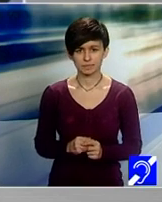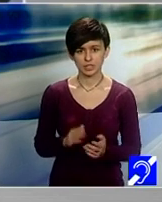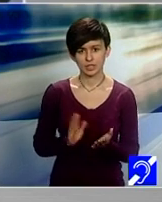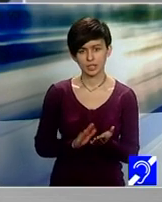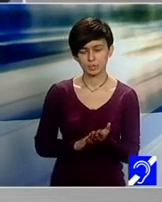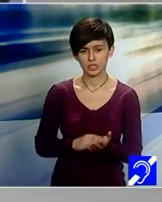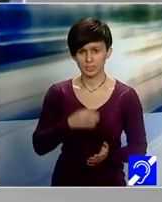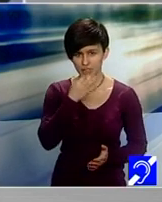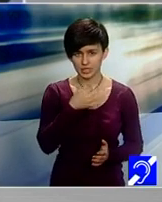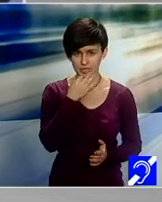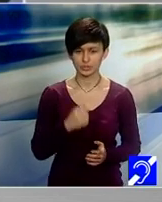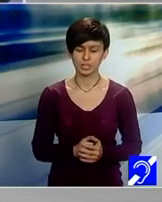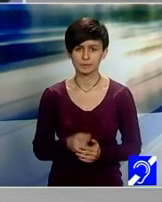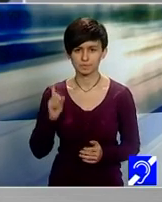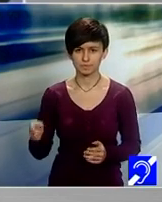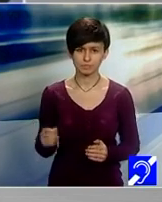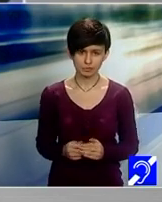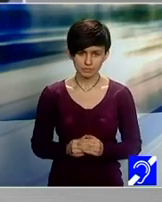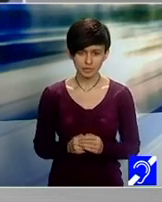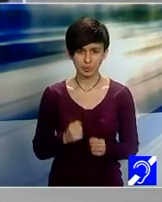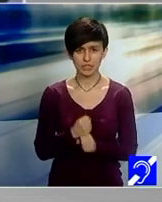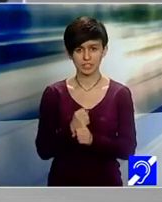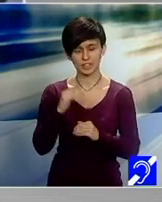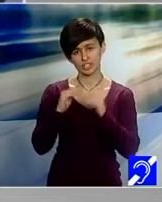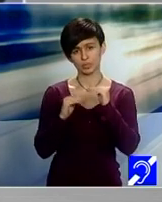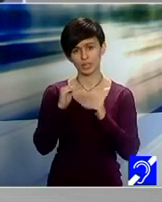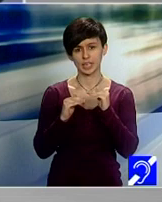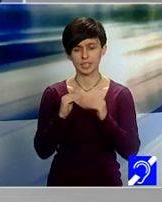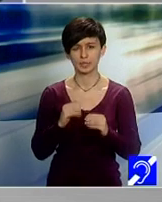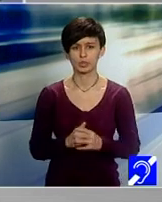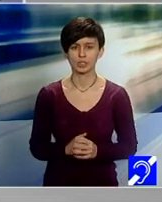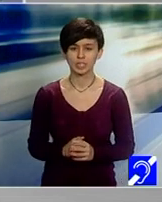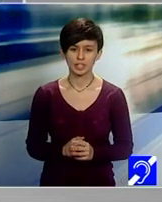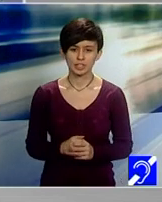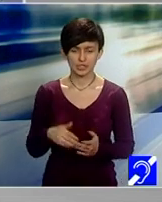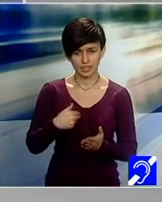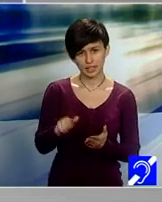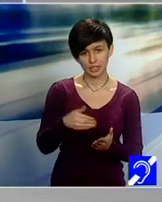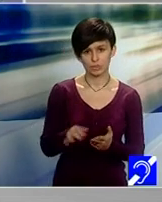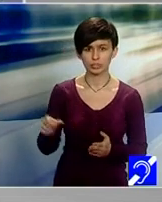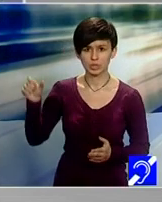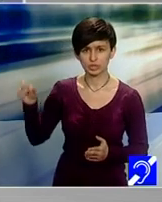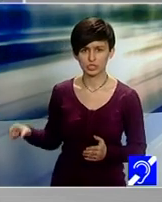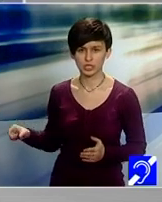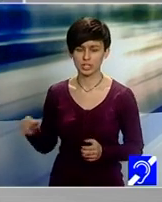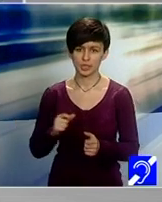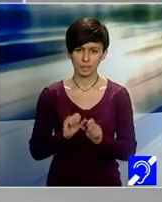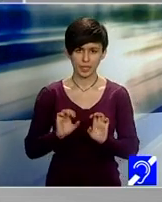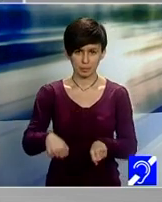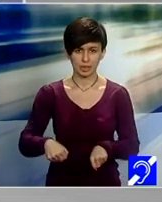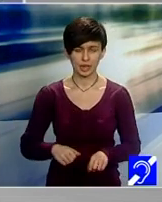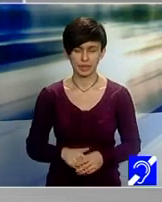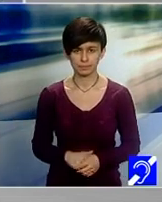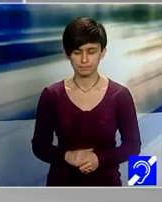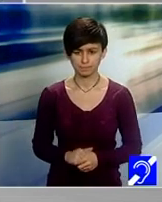haide să restabilim un echilibru contractual între consumator și creditor, banca. Da? Pentru